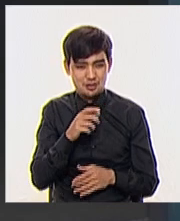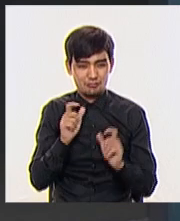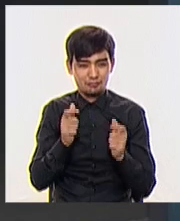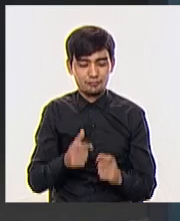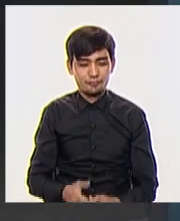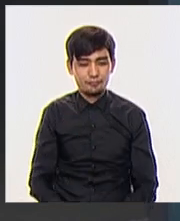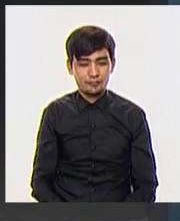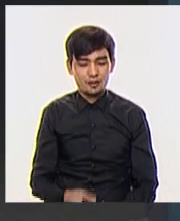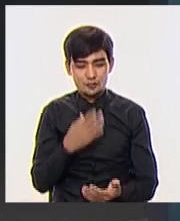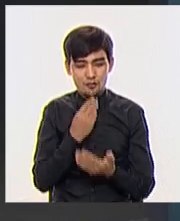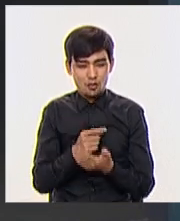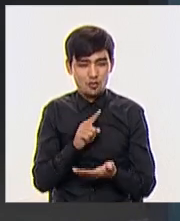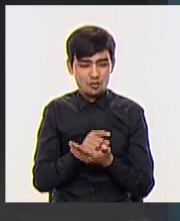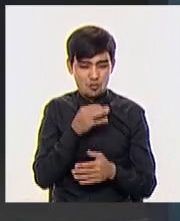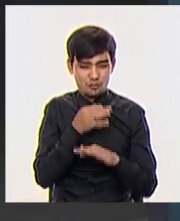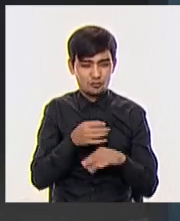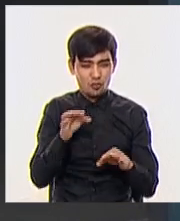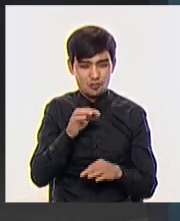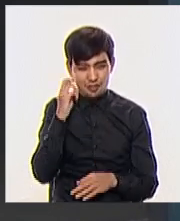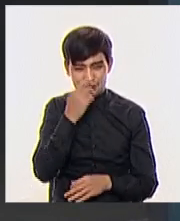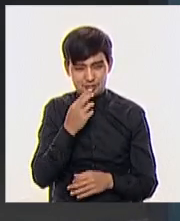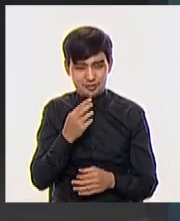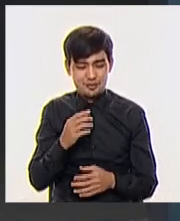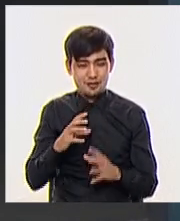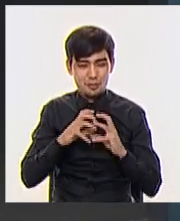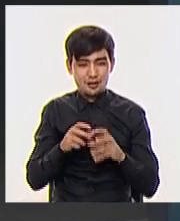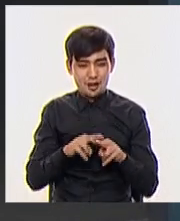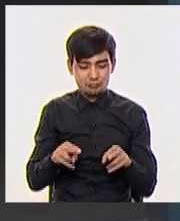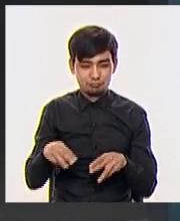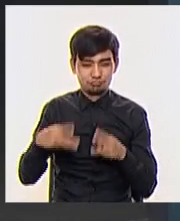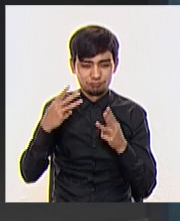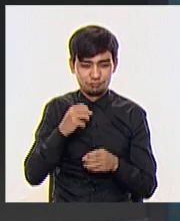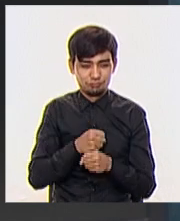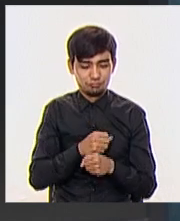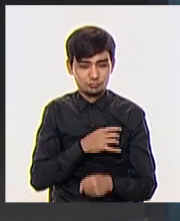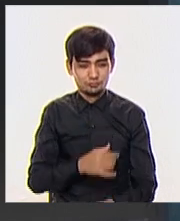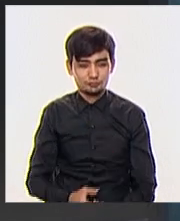А свои обязанности королева исполняла, как и весь мир, онлайн. Оскар?